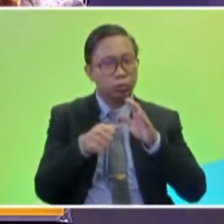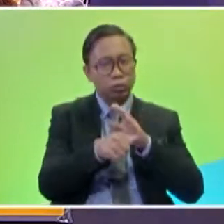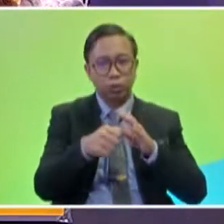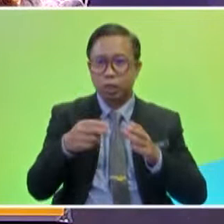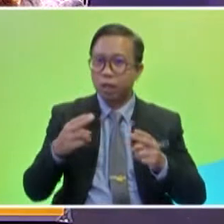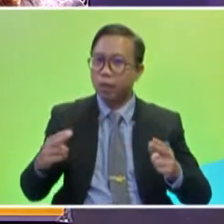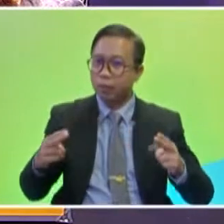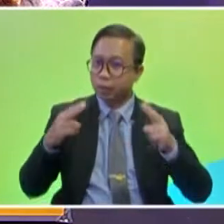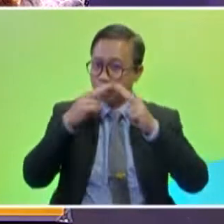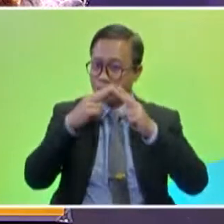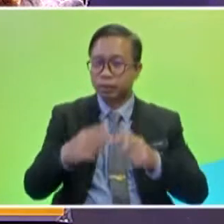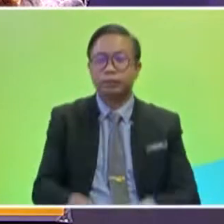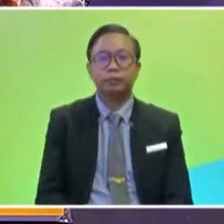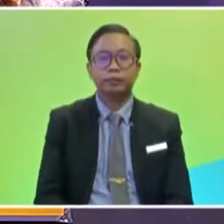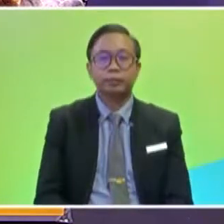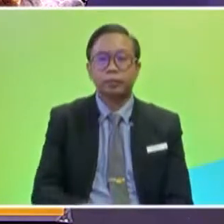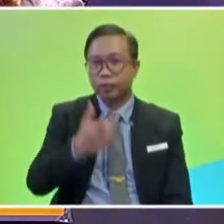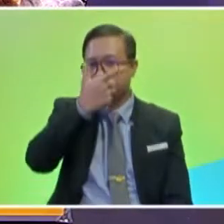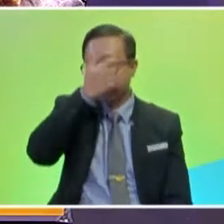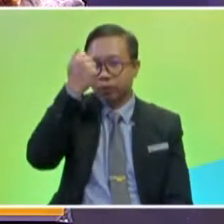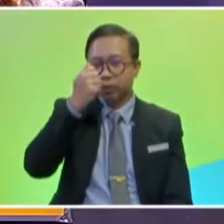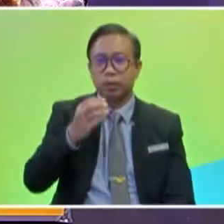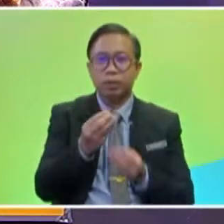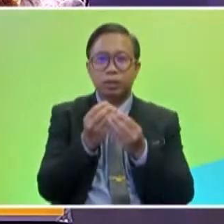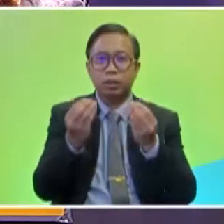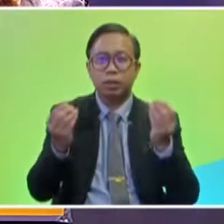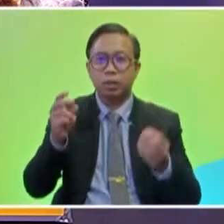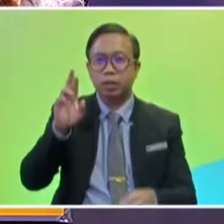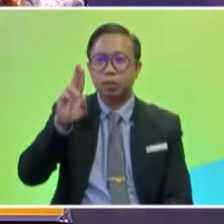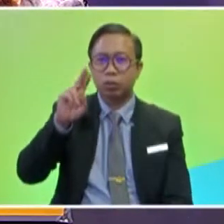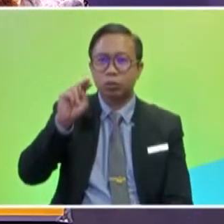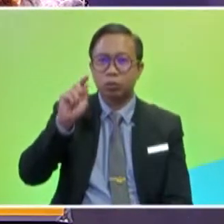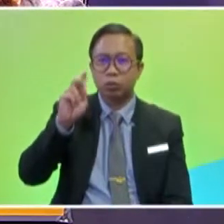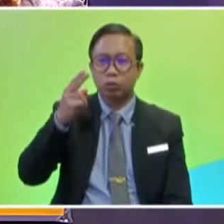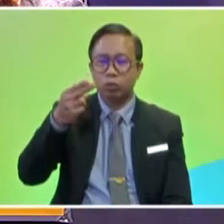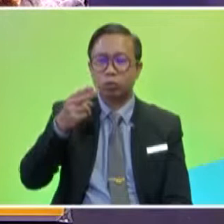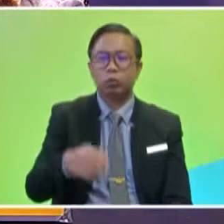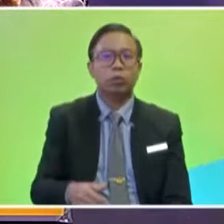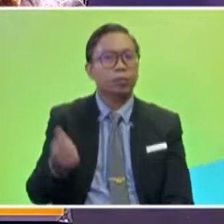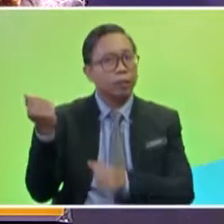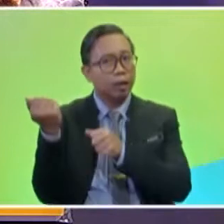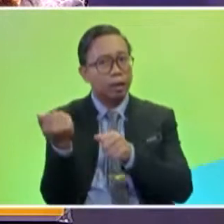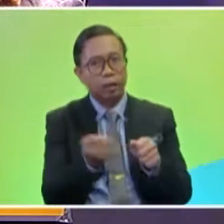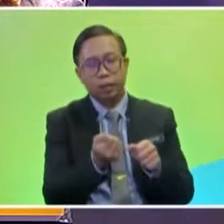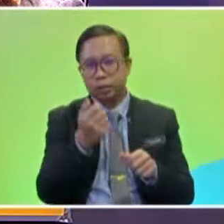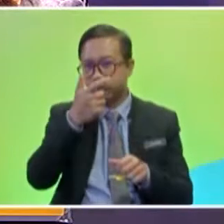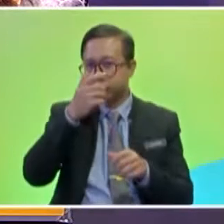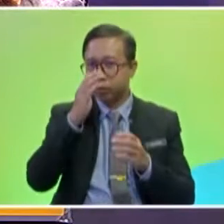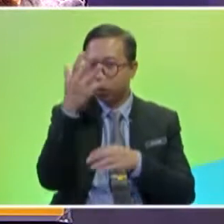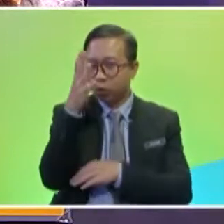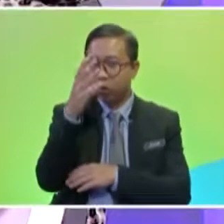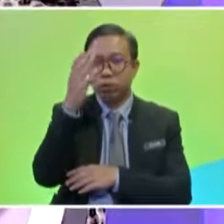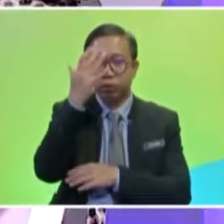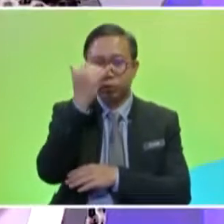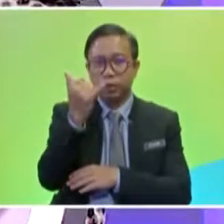mereka yg menyebabkan tanam itu berlaku empal akan yang menyebabkan tanah yuk betul seterusnya